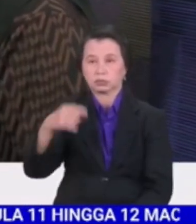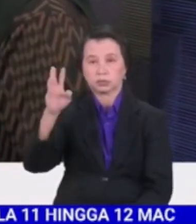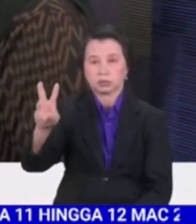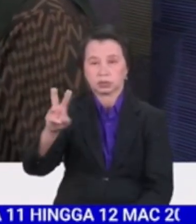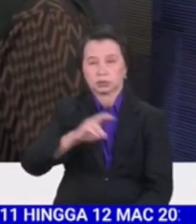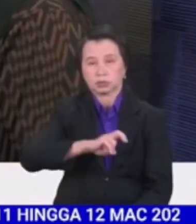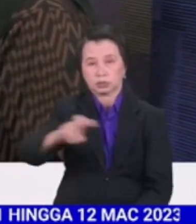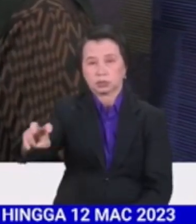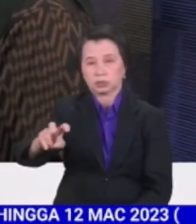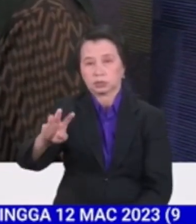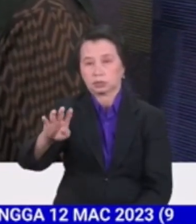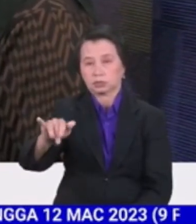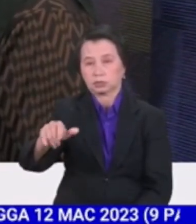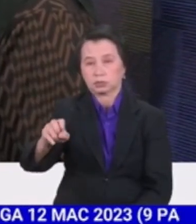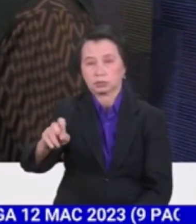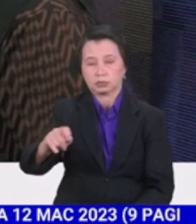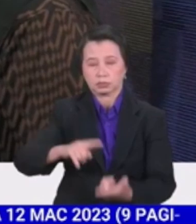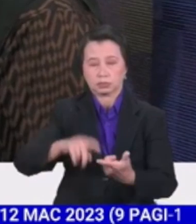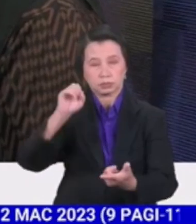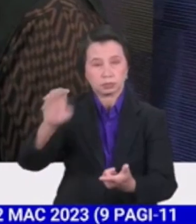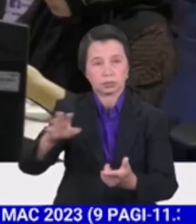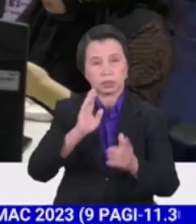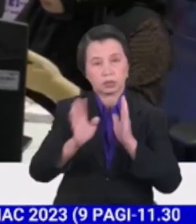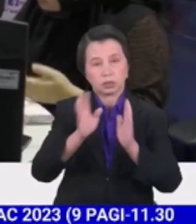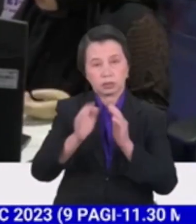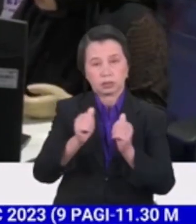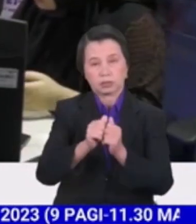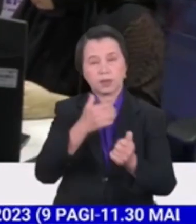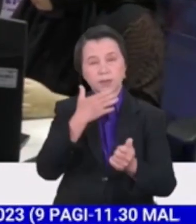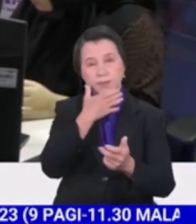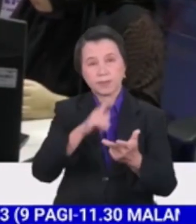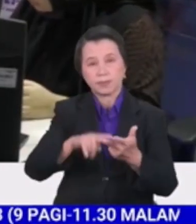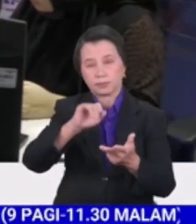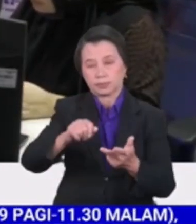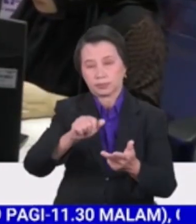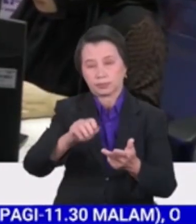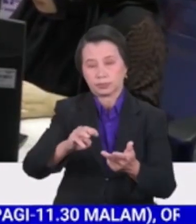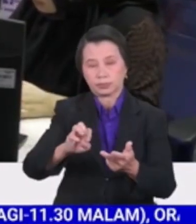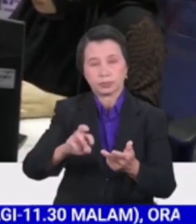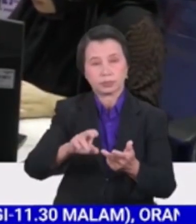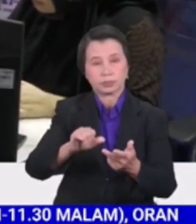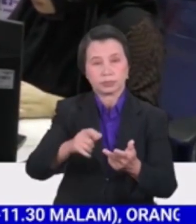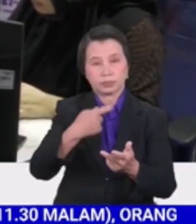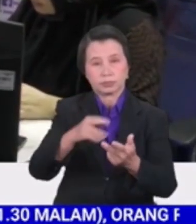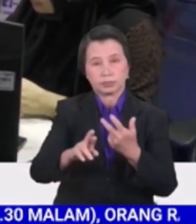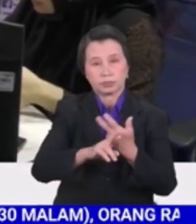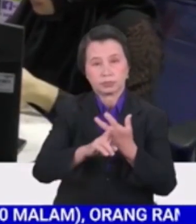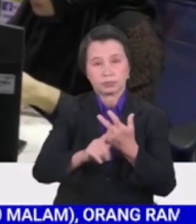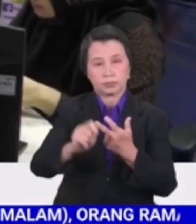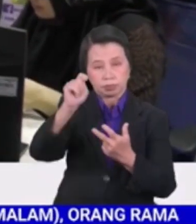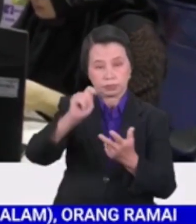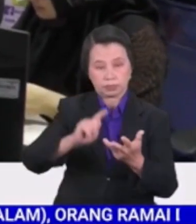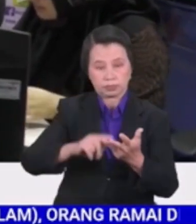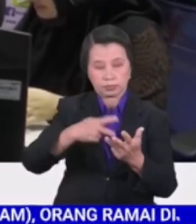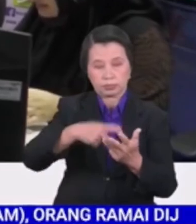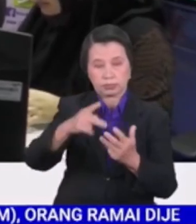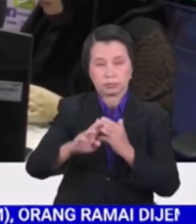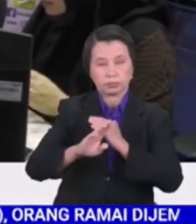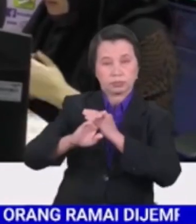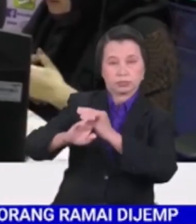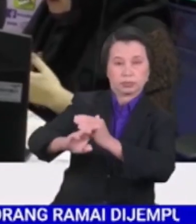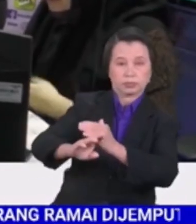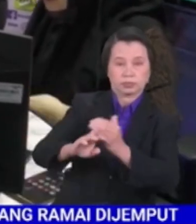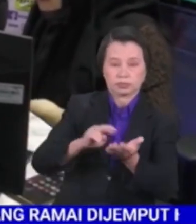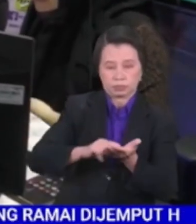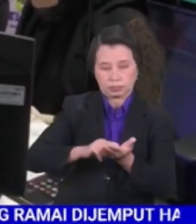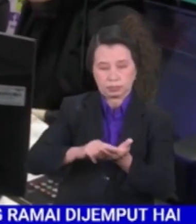jelajah wastes buat bicara pemimpin bersama beliau Jiraiya Wara di kawasan berisiko tinggi di samping program pencegahan